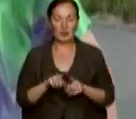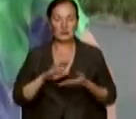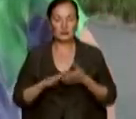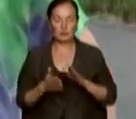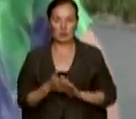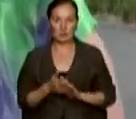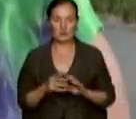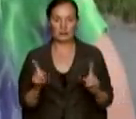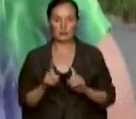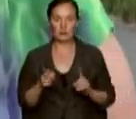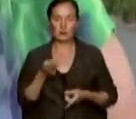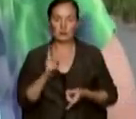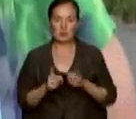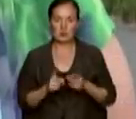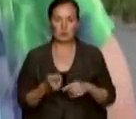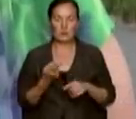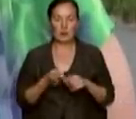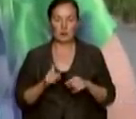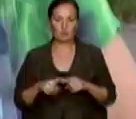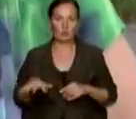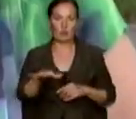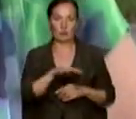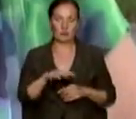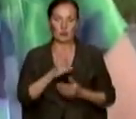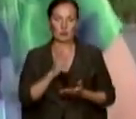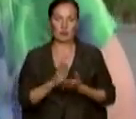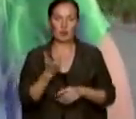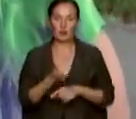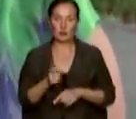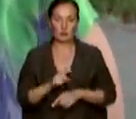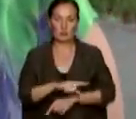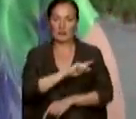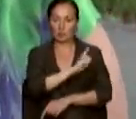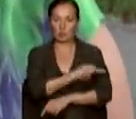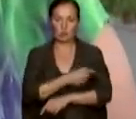дійсно на цьому об'єкті є дуже потужний сув,